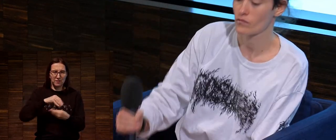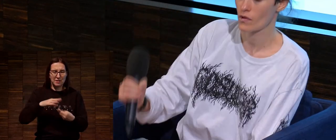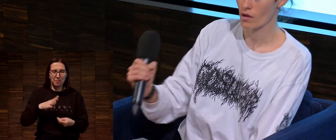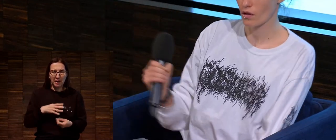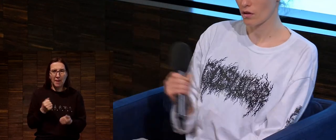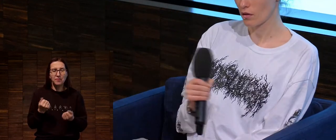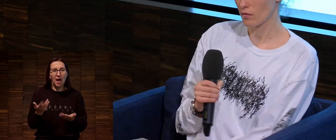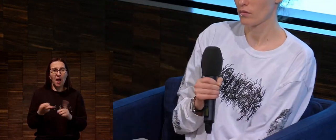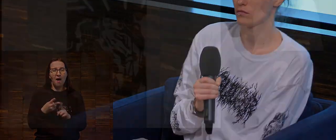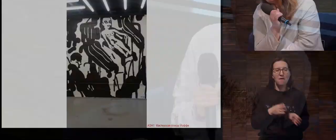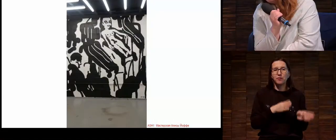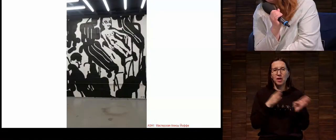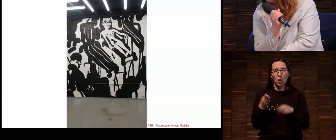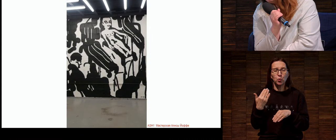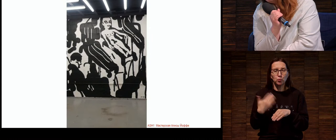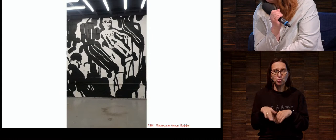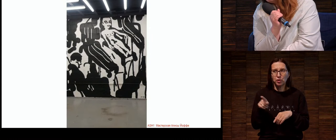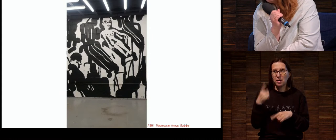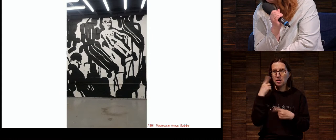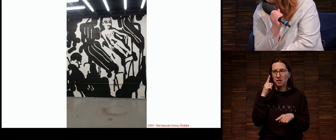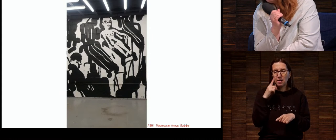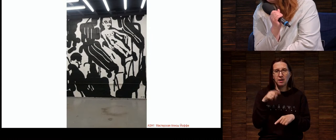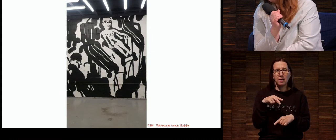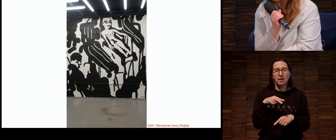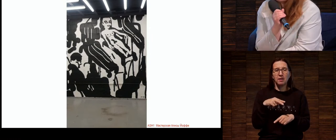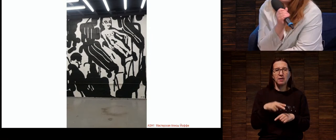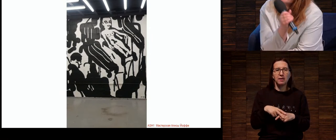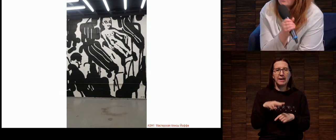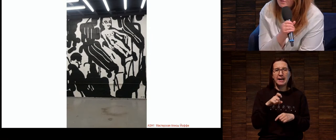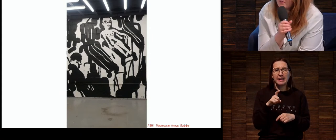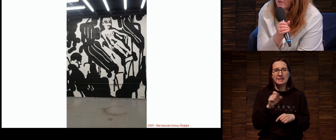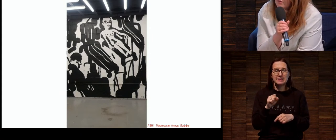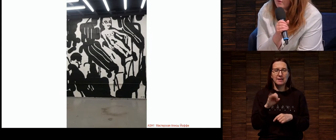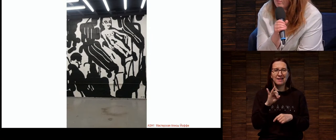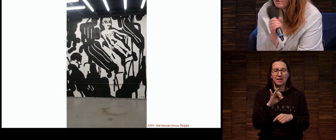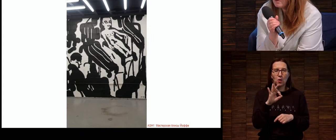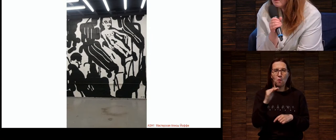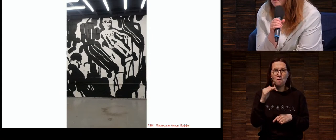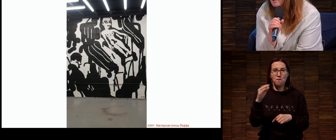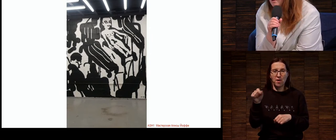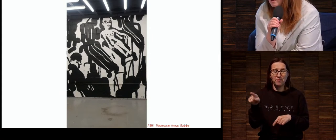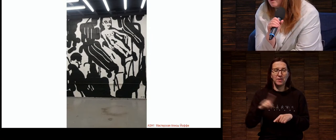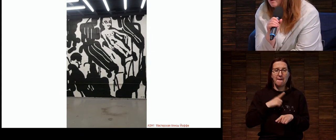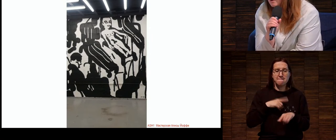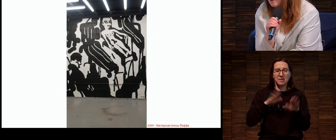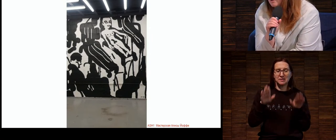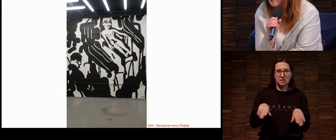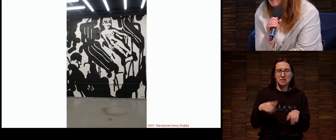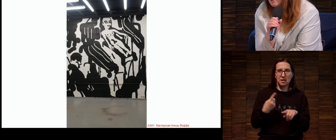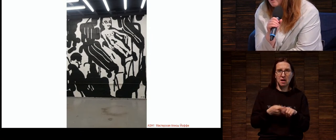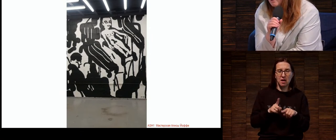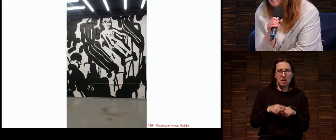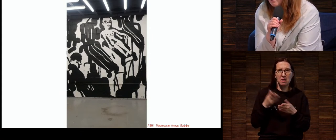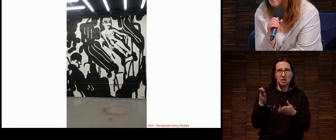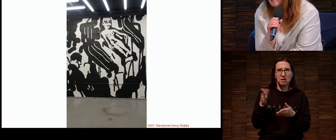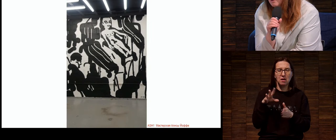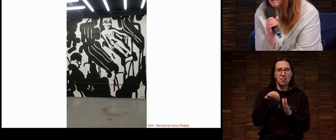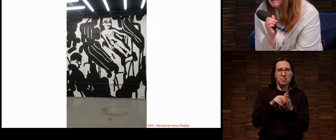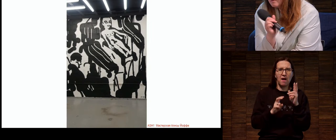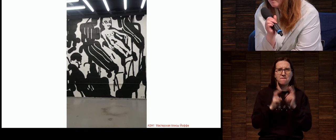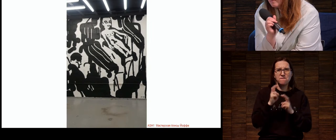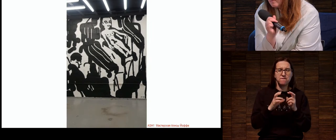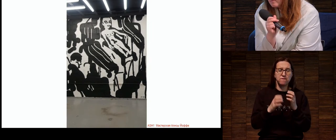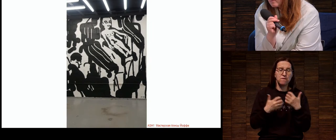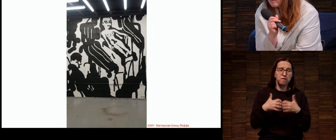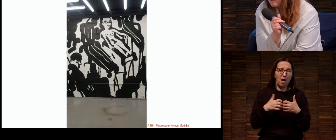Да, здесь работа Алисы Иоффе, это мастерская на фабрике. Это про включенность профессиональных